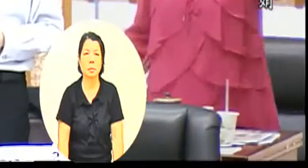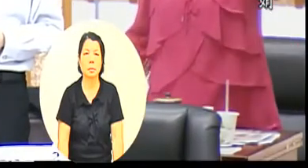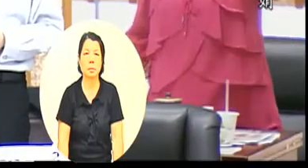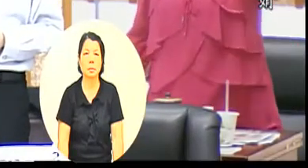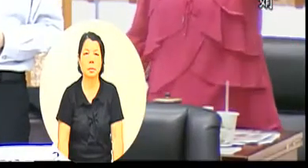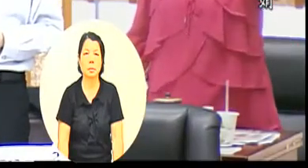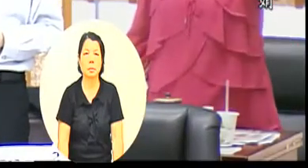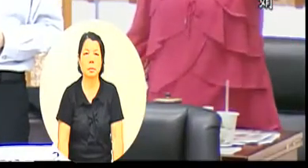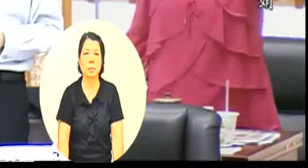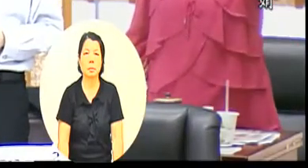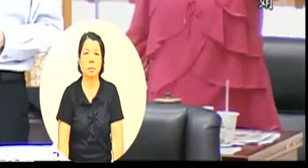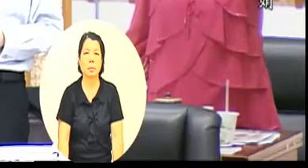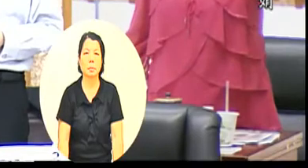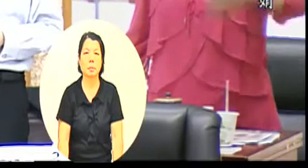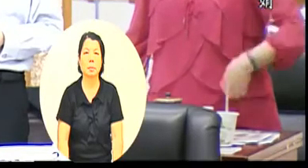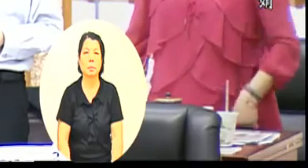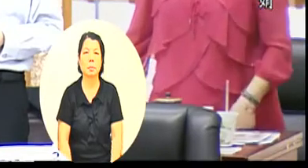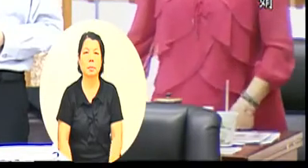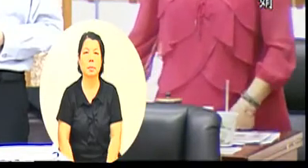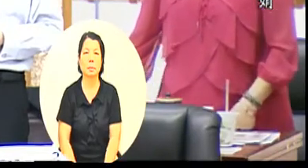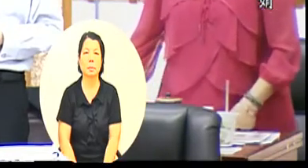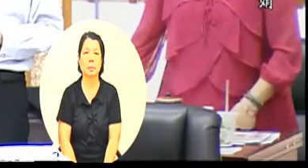啊，你不要办多样吗？